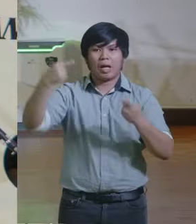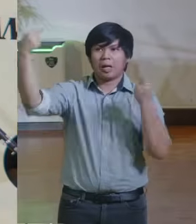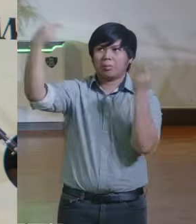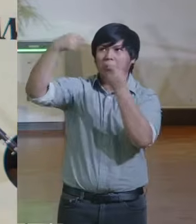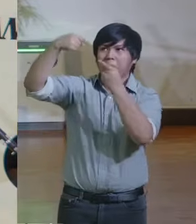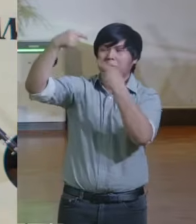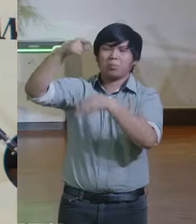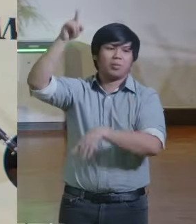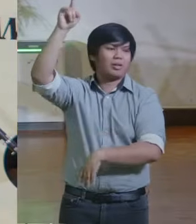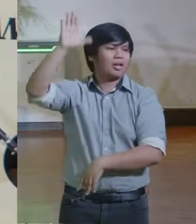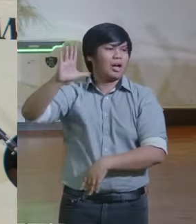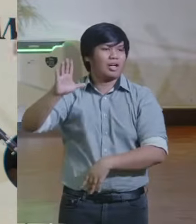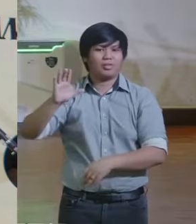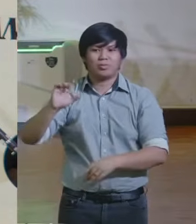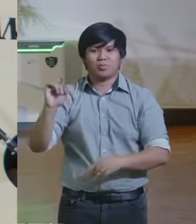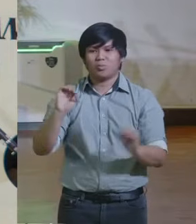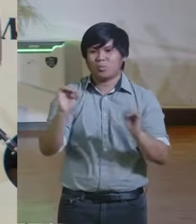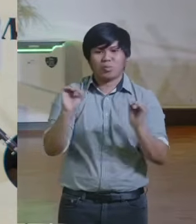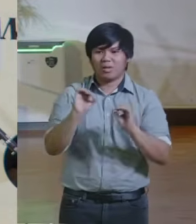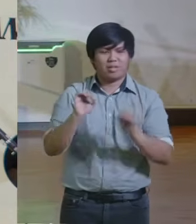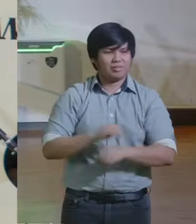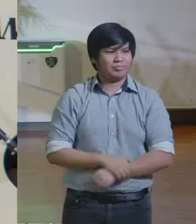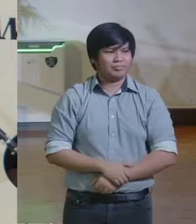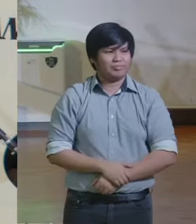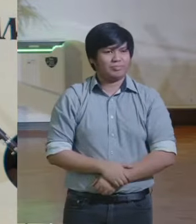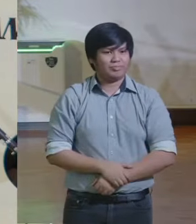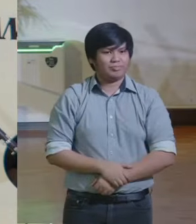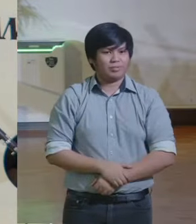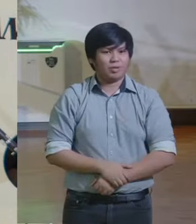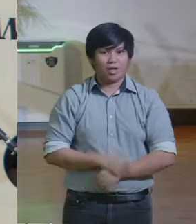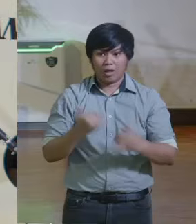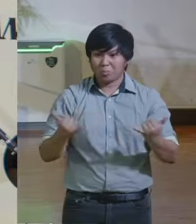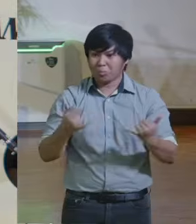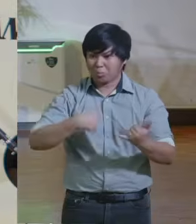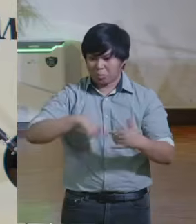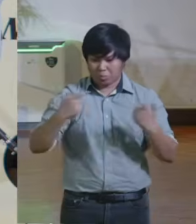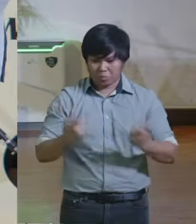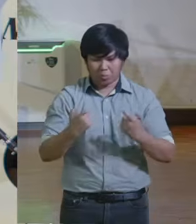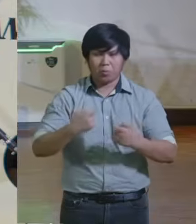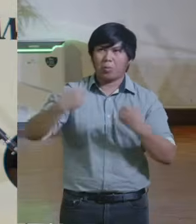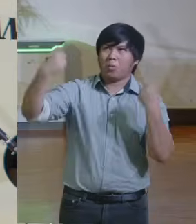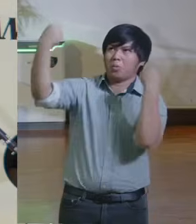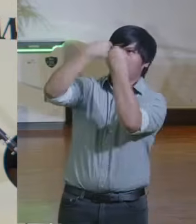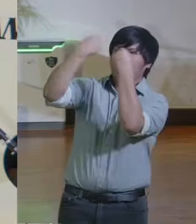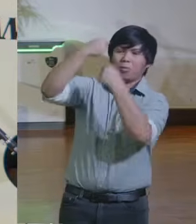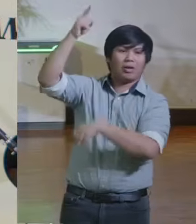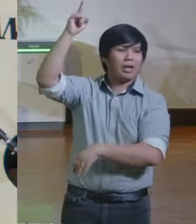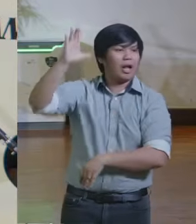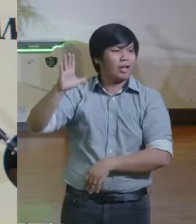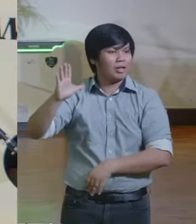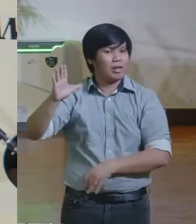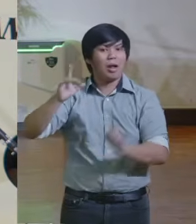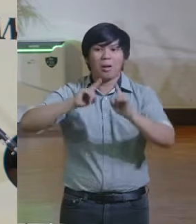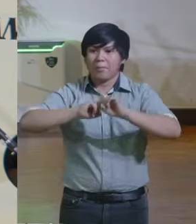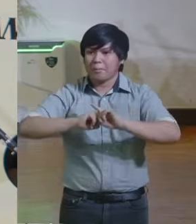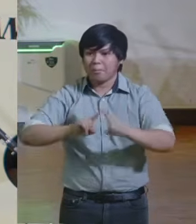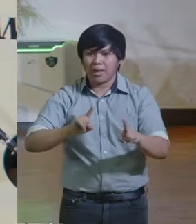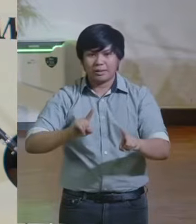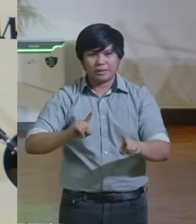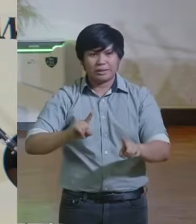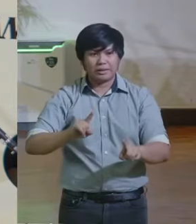bilang makasalanan ay may gera laban sa Diyos. At bago tayo magkaroon ng peace of